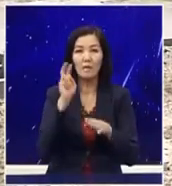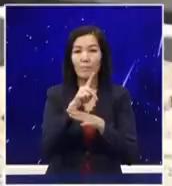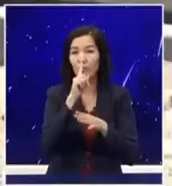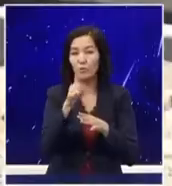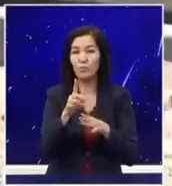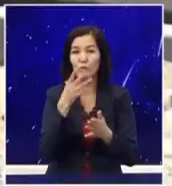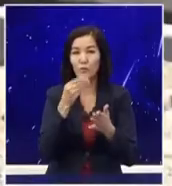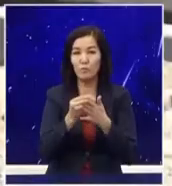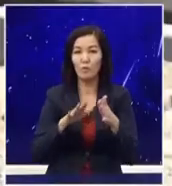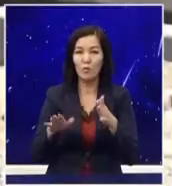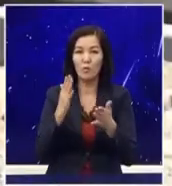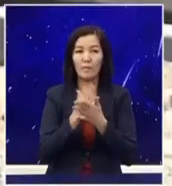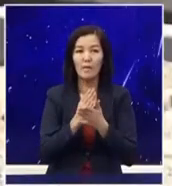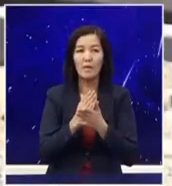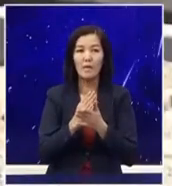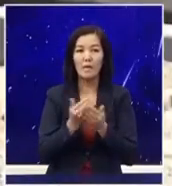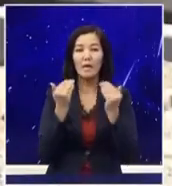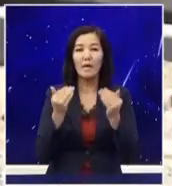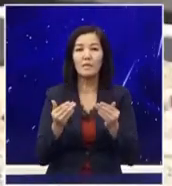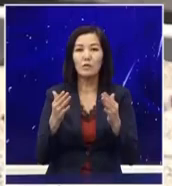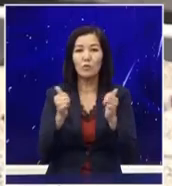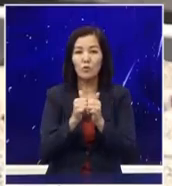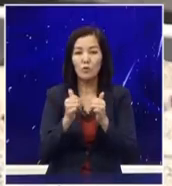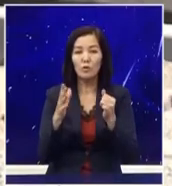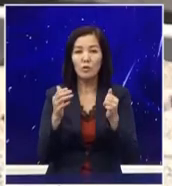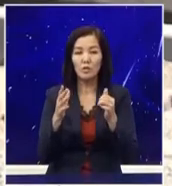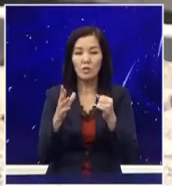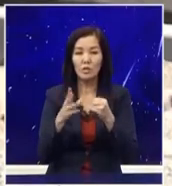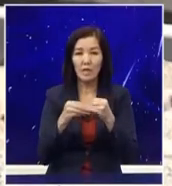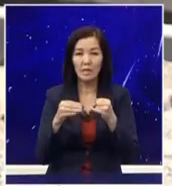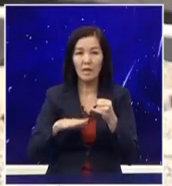болды. Ауламыз өте ескі болған. Асфальт жоқ,